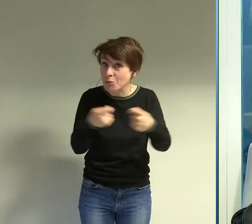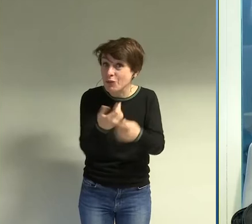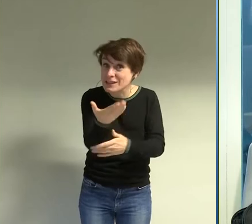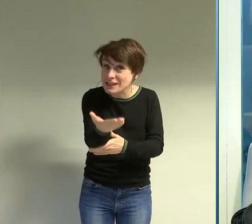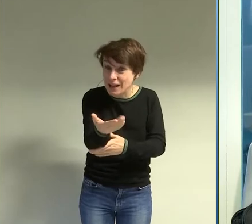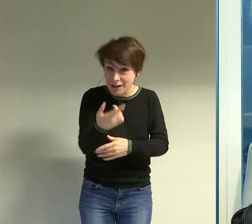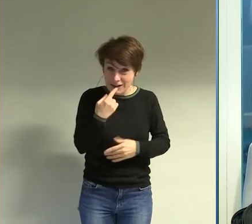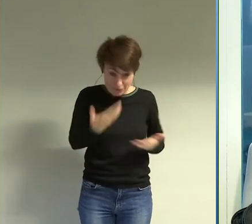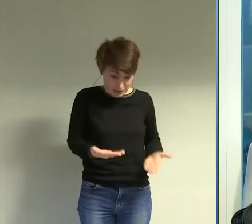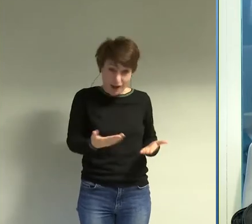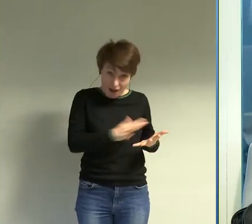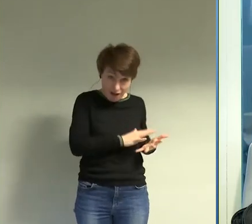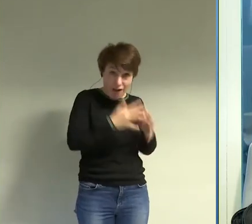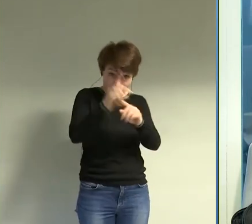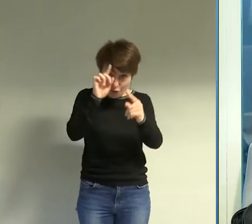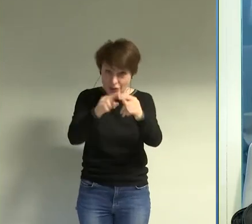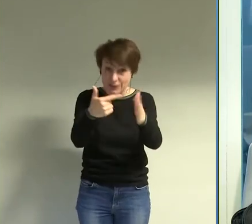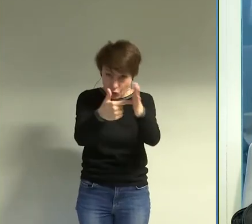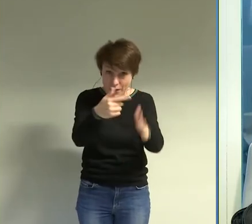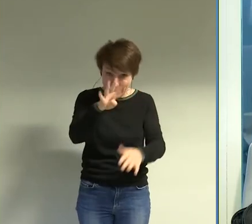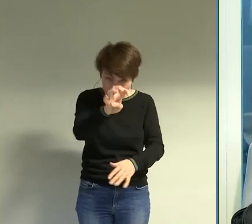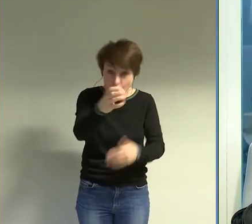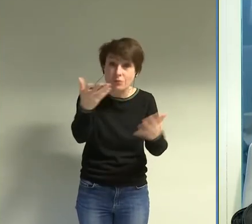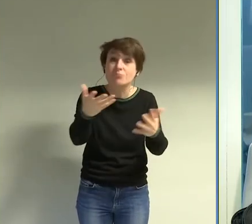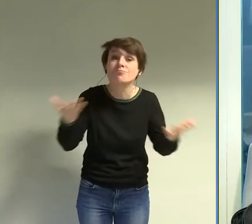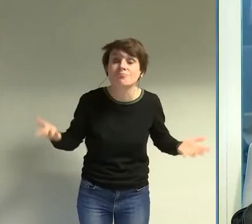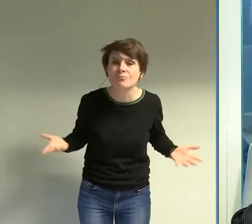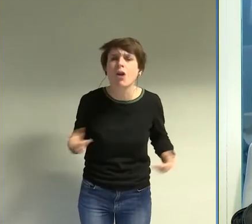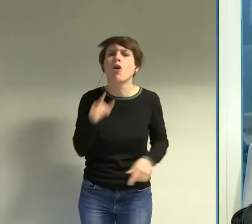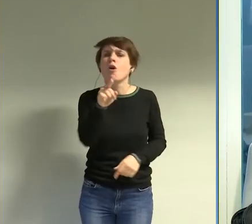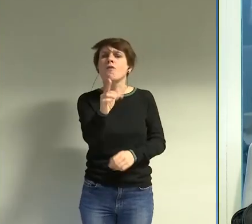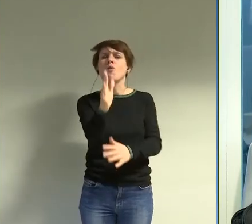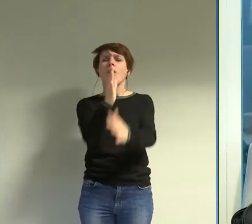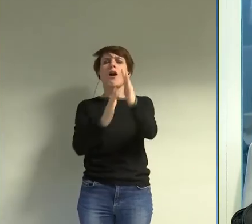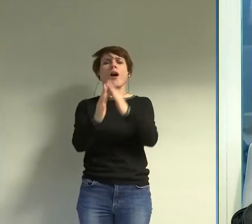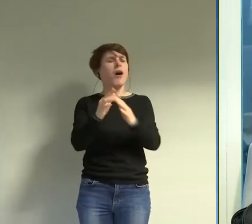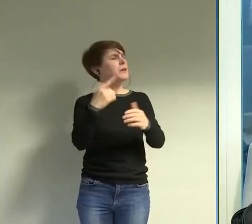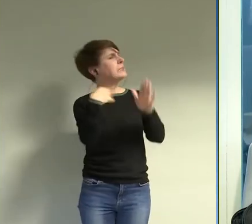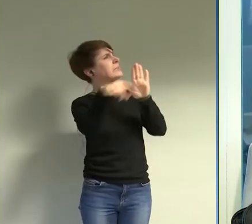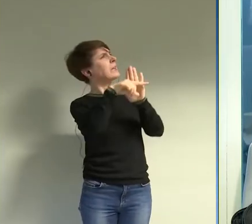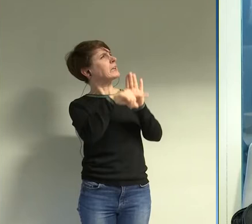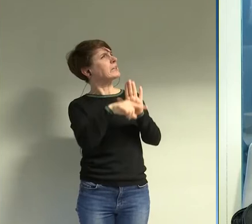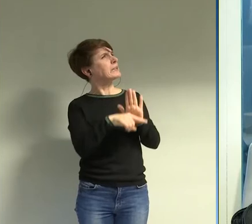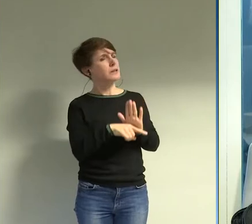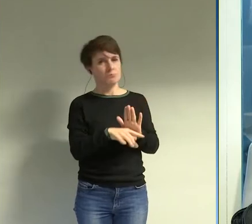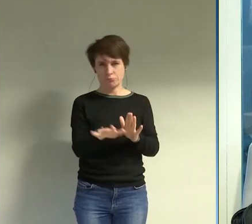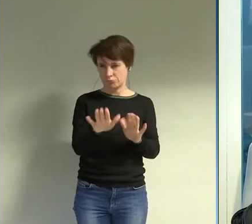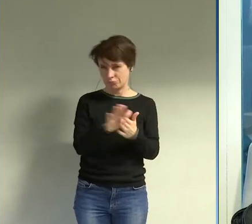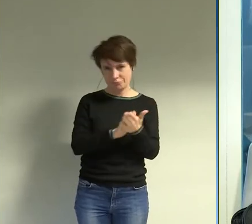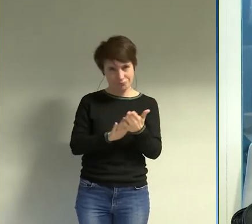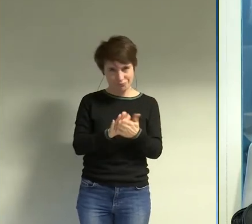2040 en réalité contrairement à ce que vous affirmez il s'agit plus que jamais dans votre démarche